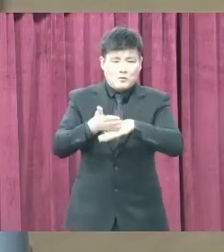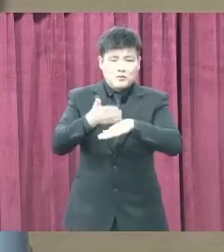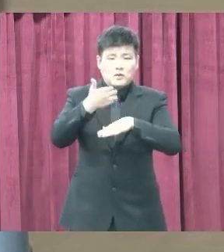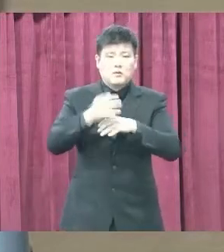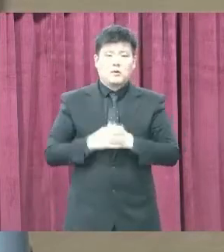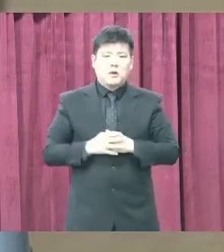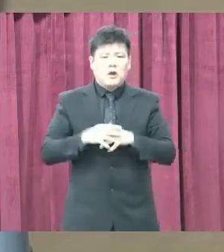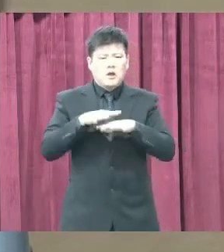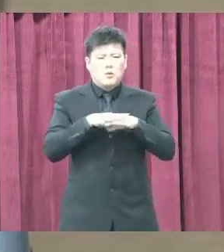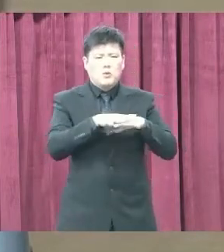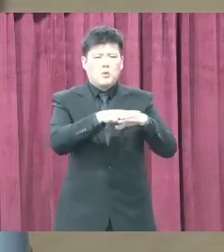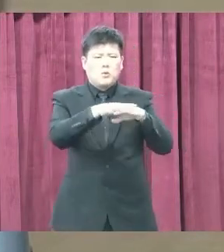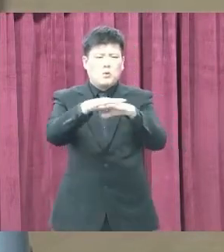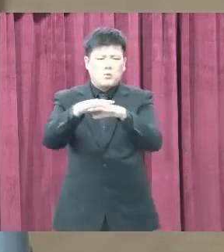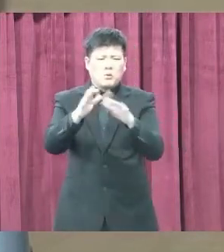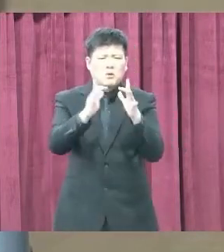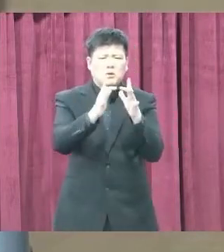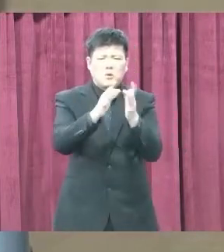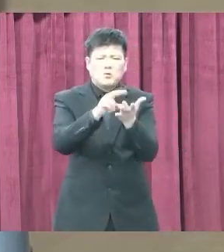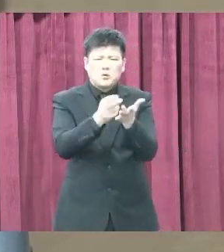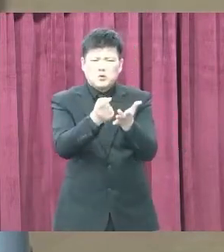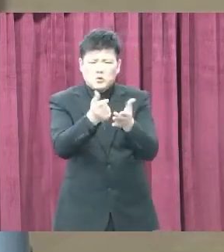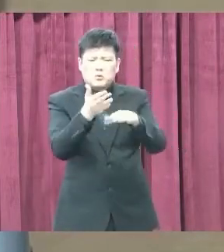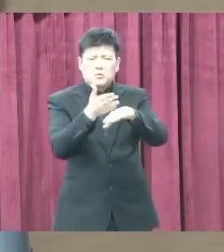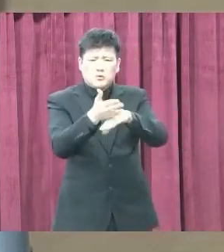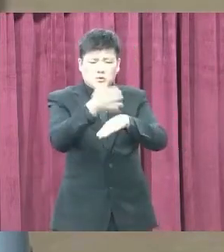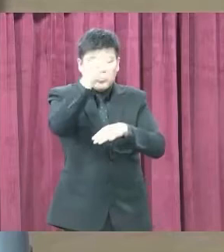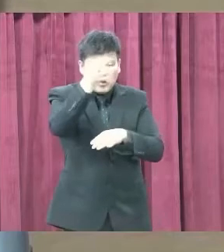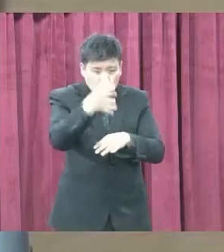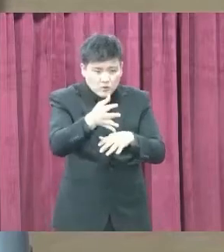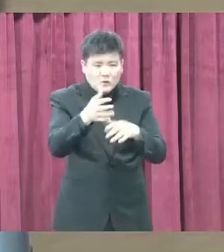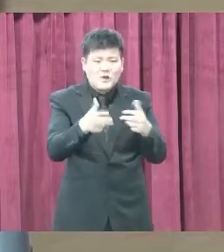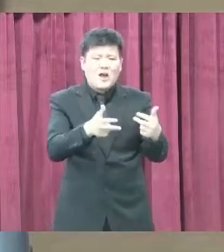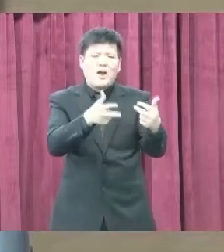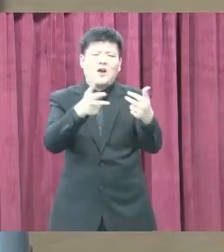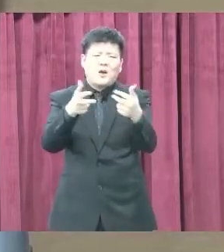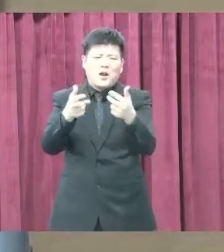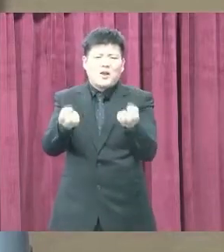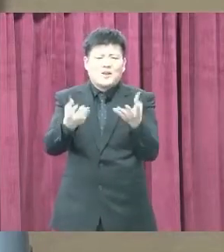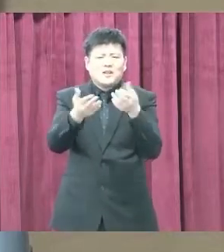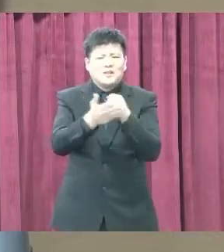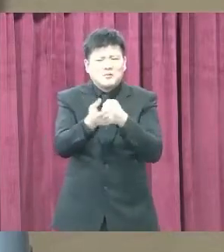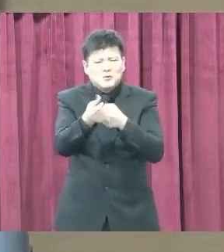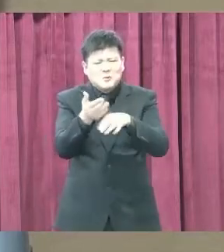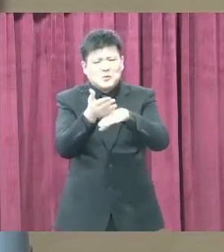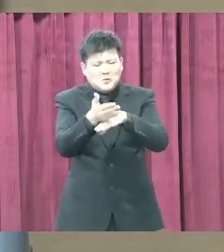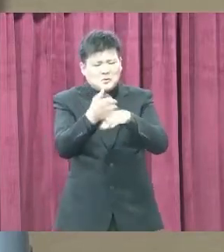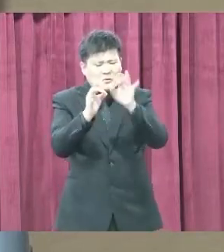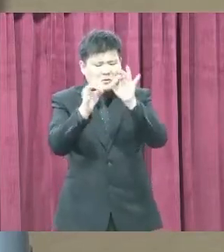네트워크 문제로 약간 지연된 점 양해 부탁드리겠습니다. 온라인 행사의 묘미로 좀 이해해 주시면 감사하겠습니다.